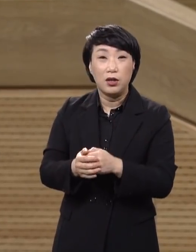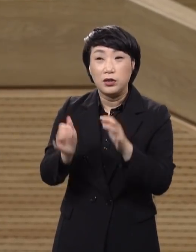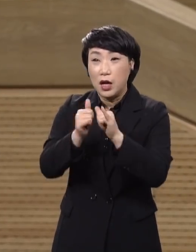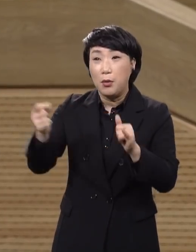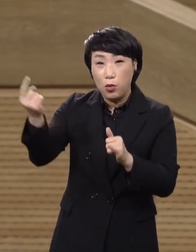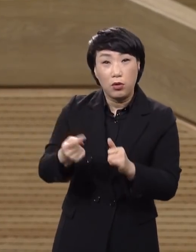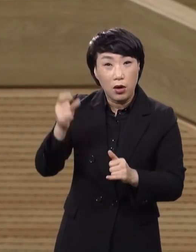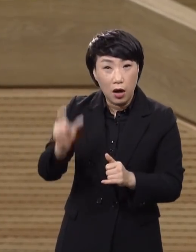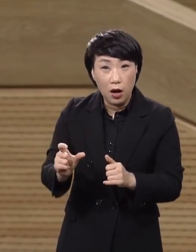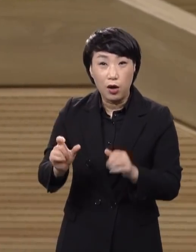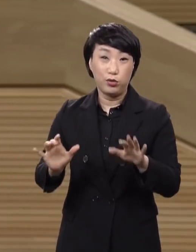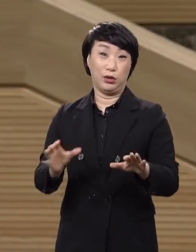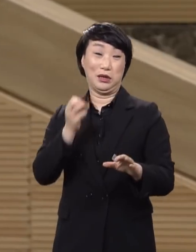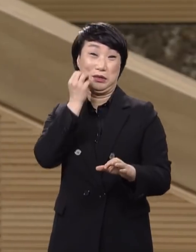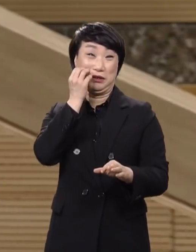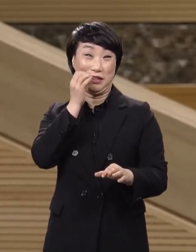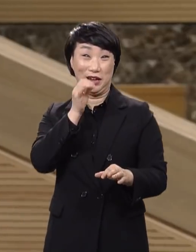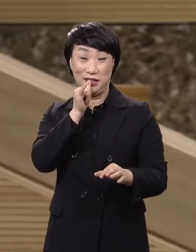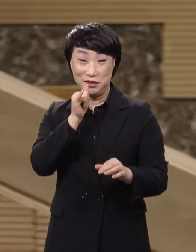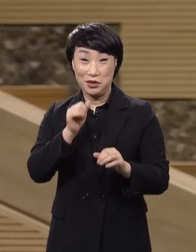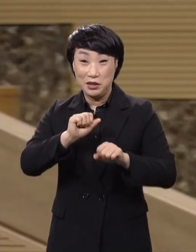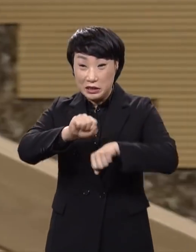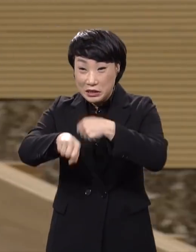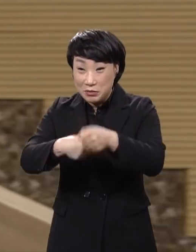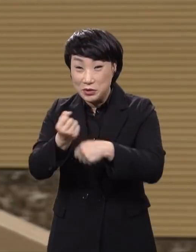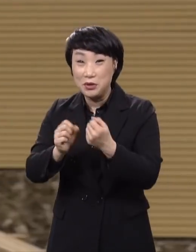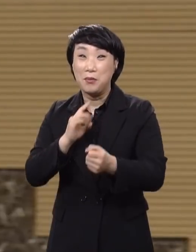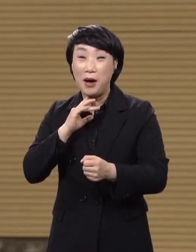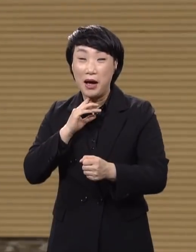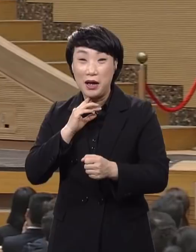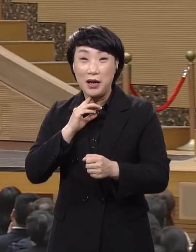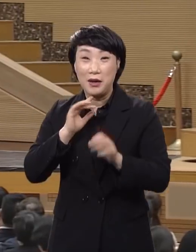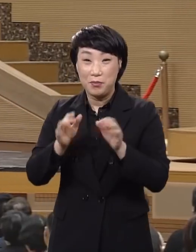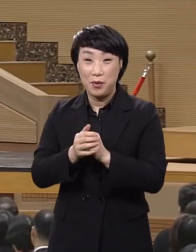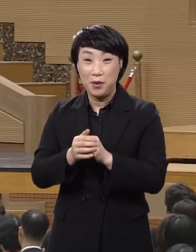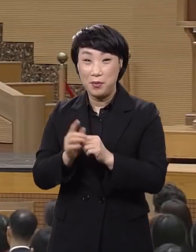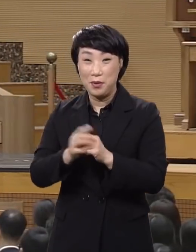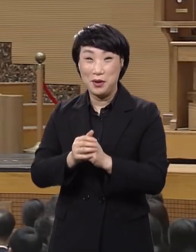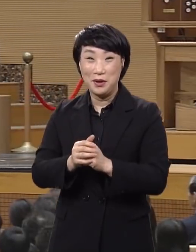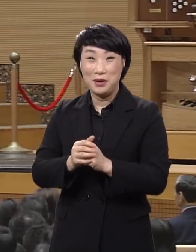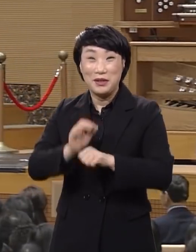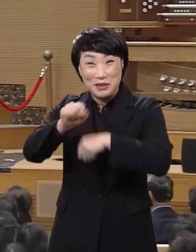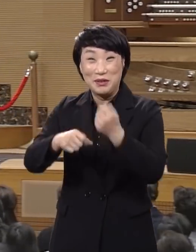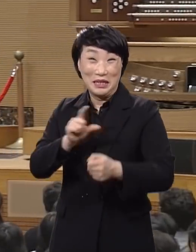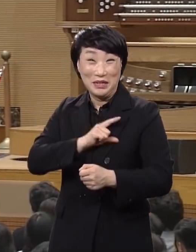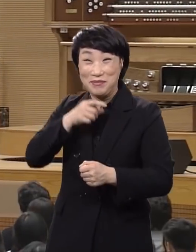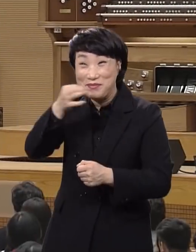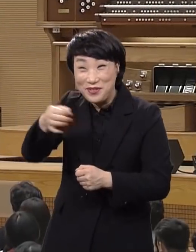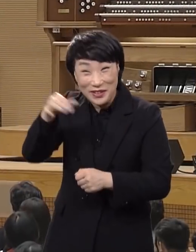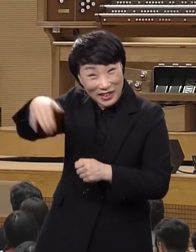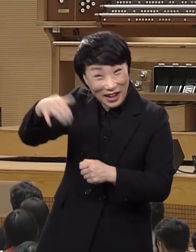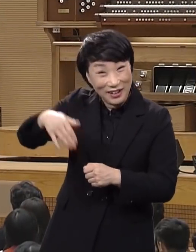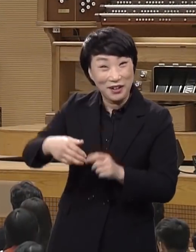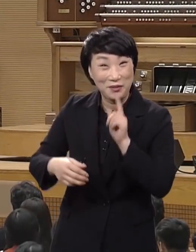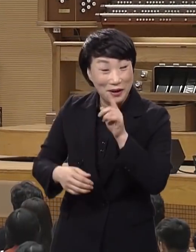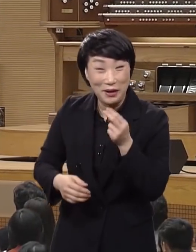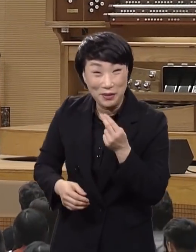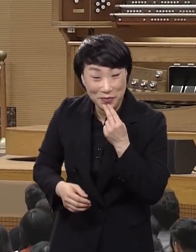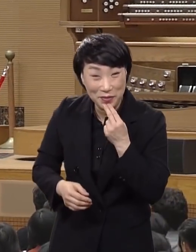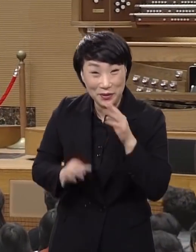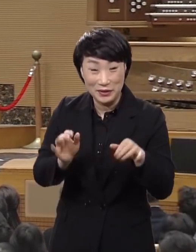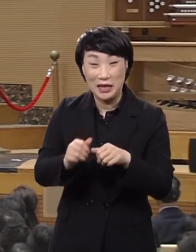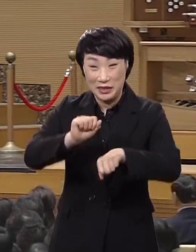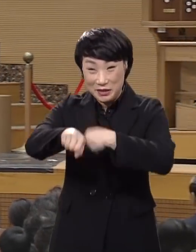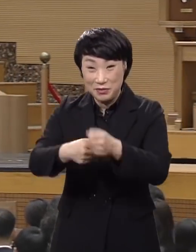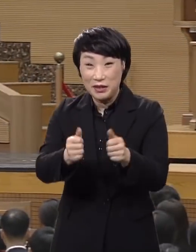근데 신기합니다. 짐승만 저들 이름을 부르지도 않았는데 암컷 수컷이